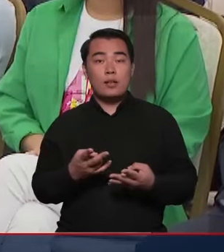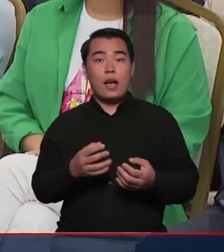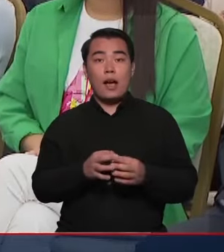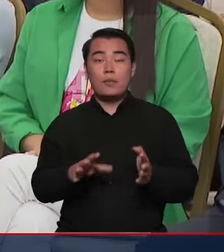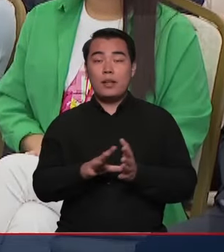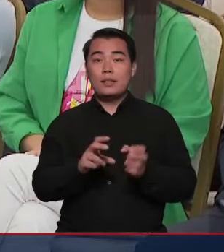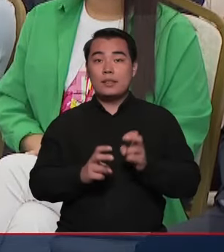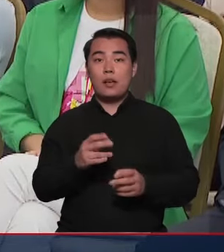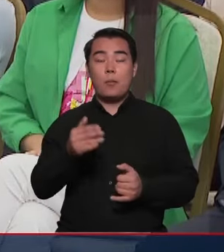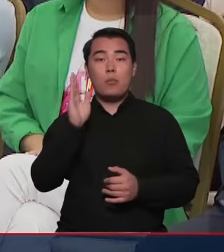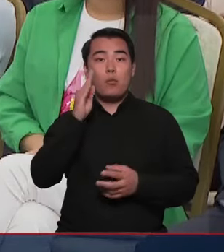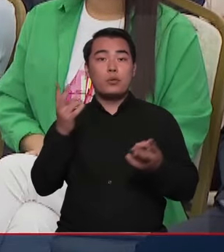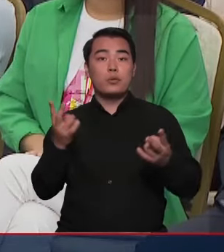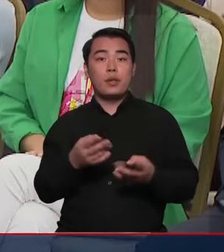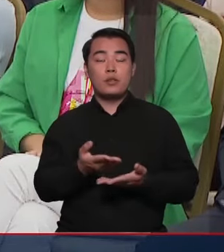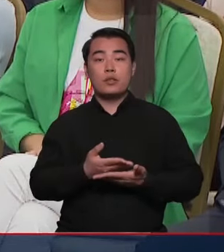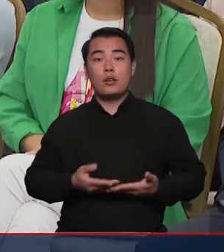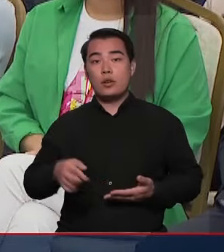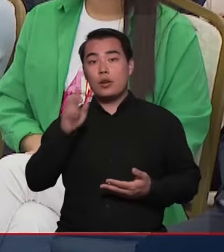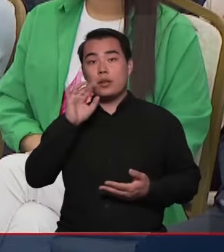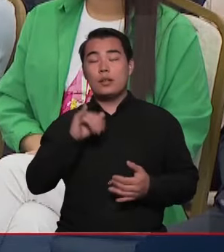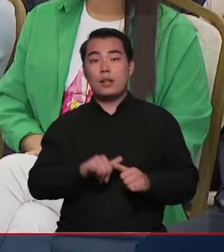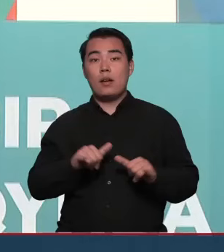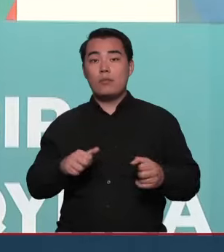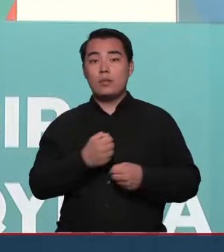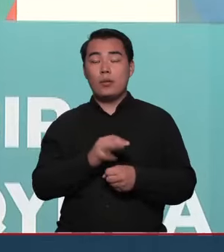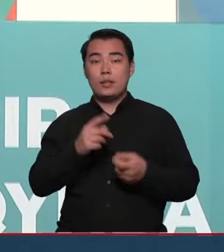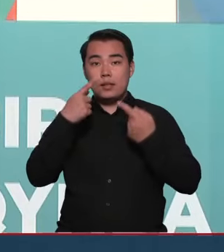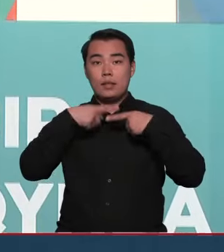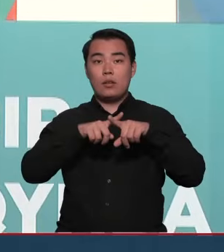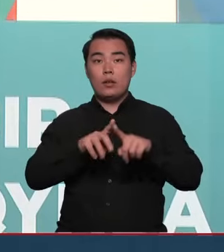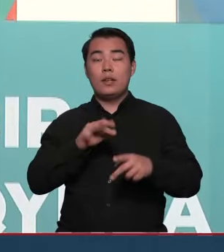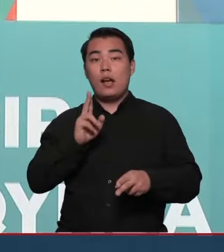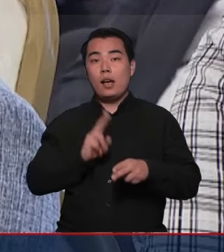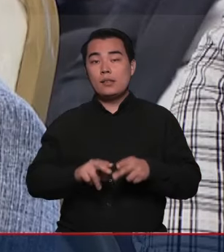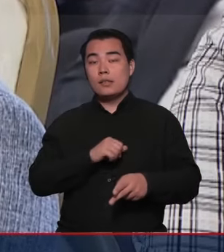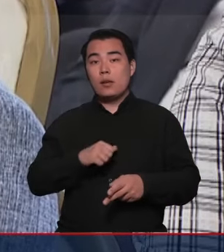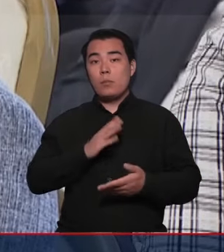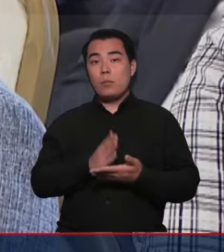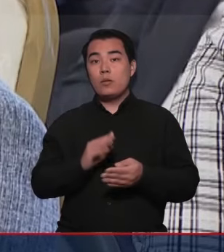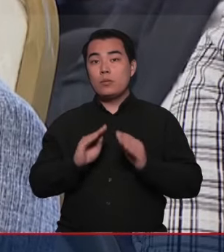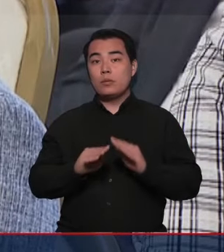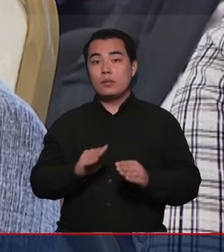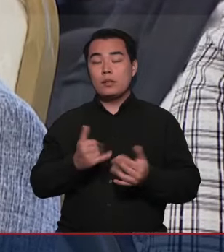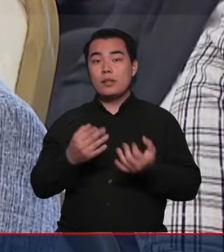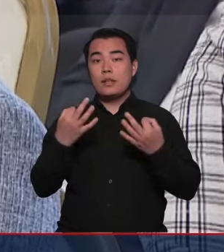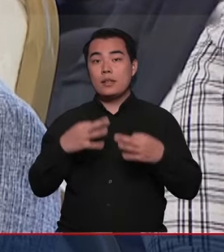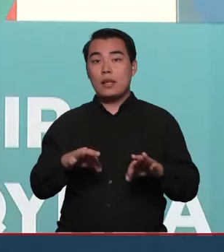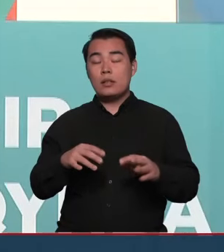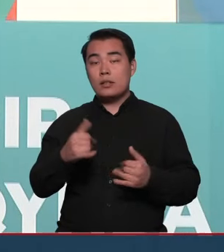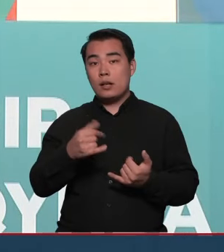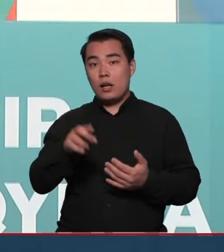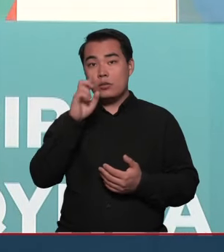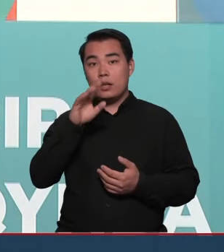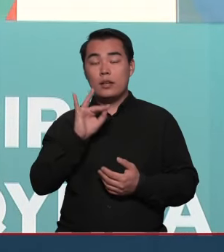повышения конкурентоспособности нашего государства, развития науки и технологий. В конечном итоге она необходима для укрепления независимости нашей страны